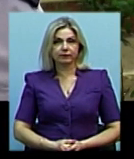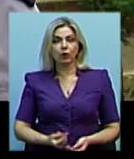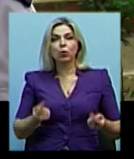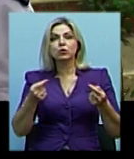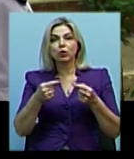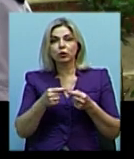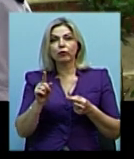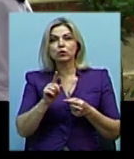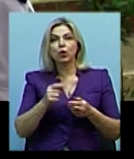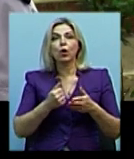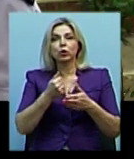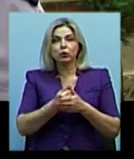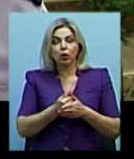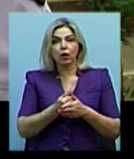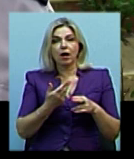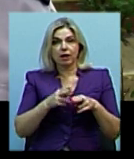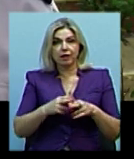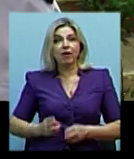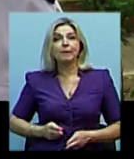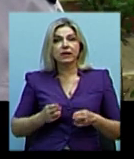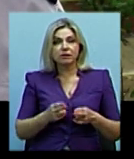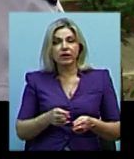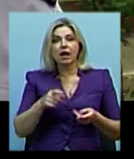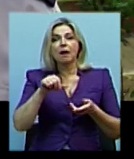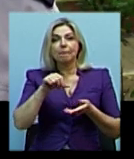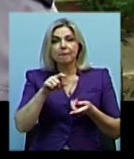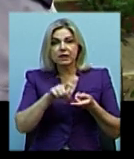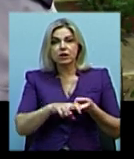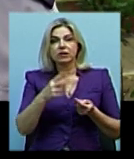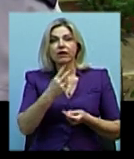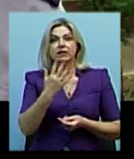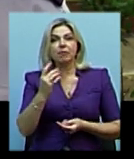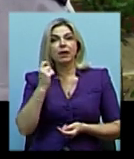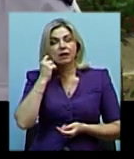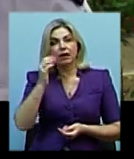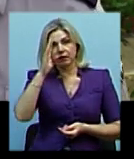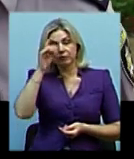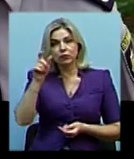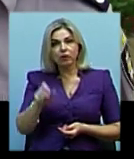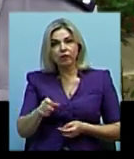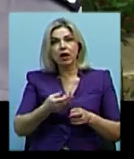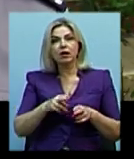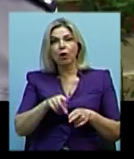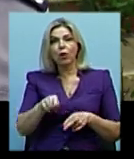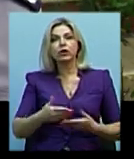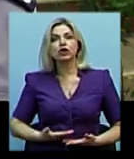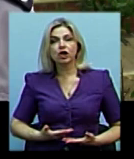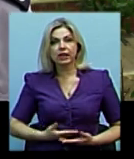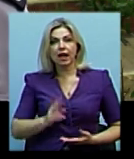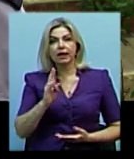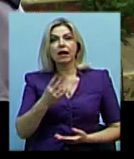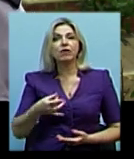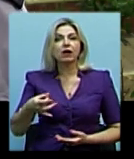Встановлено, що до скоєння вказаного злочину причетний 25-річний чоловік, який є мешканцем Миколаївського